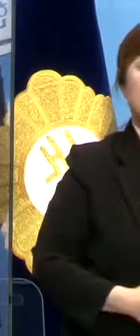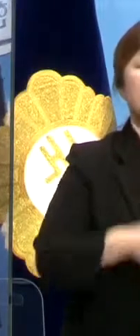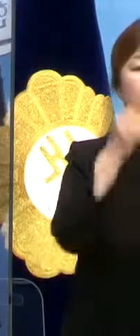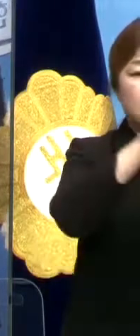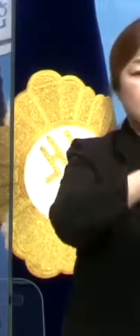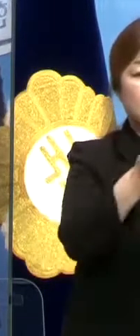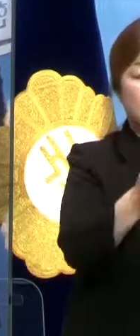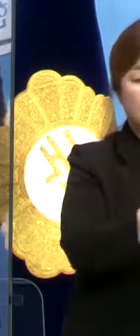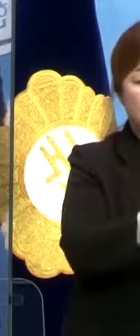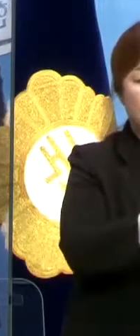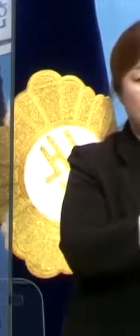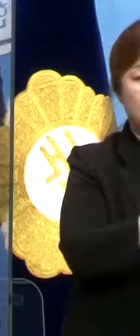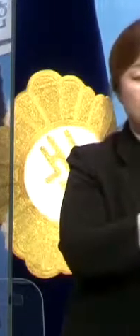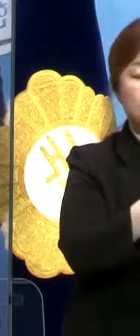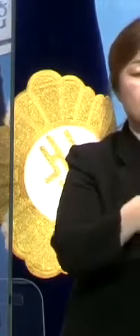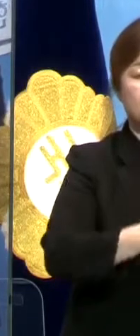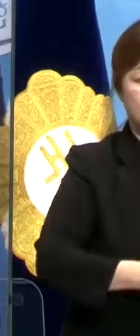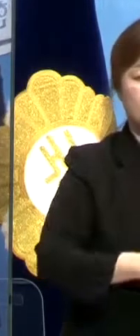주었습니다